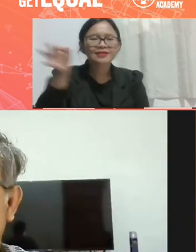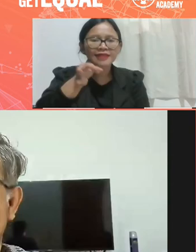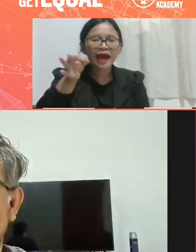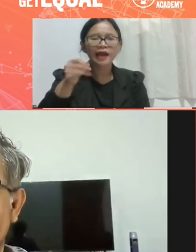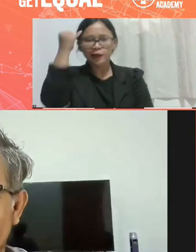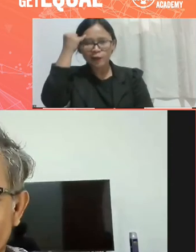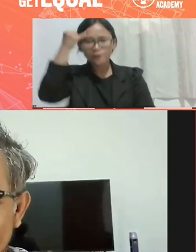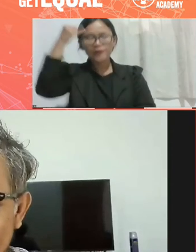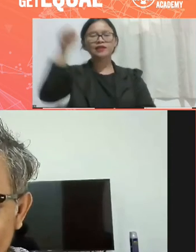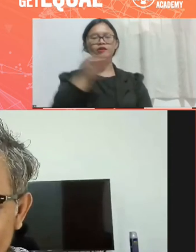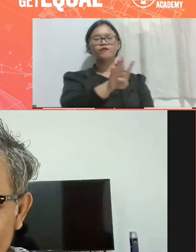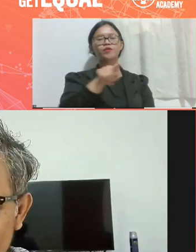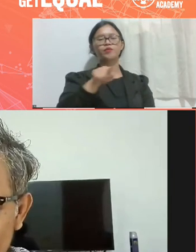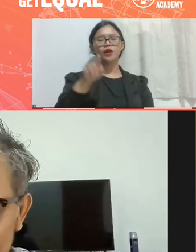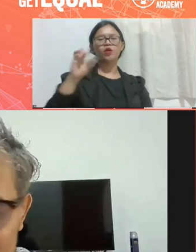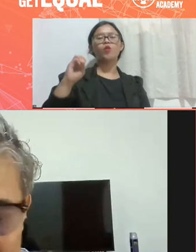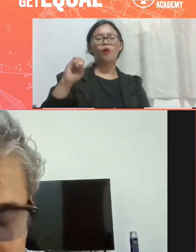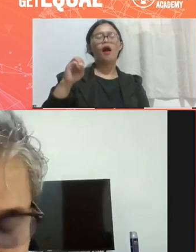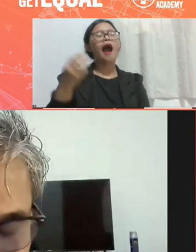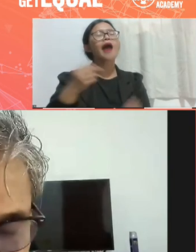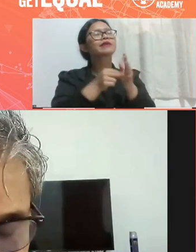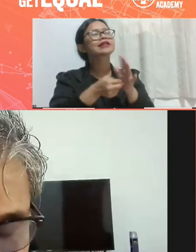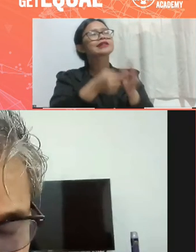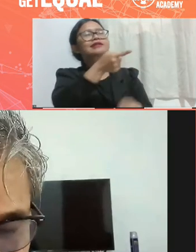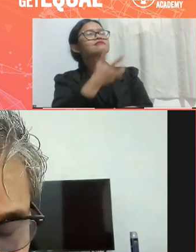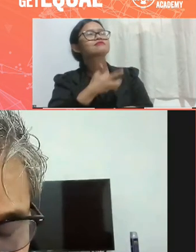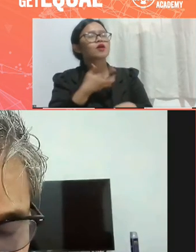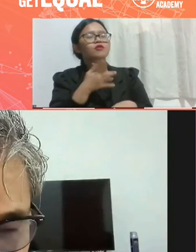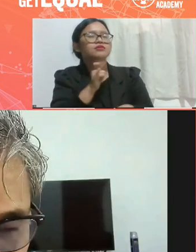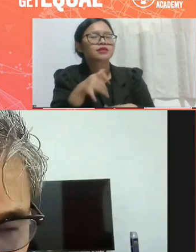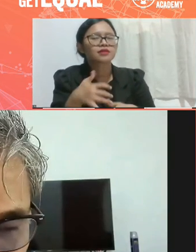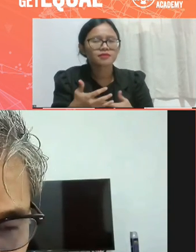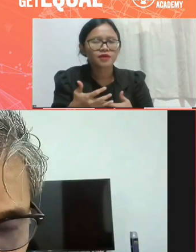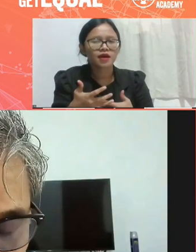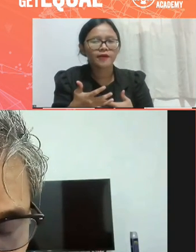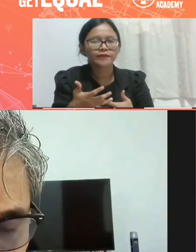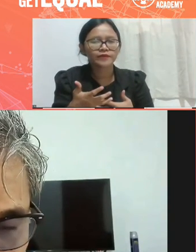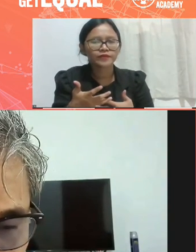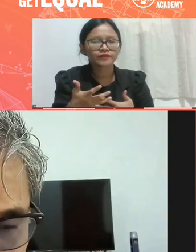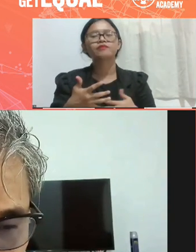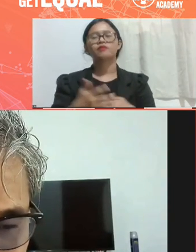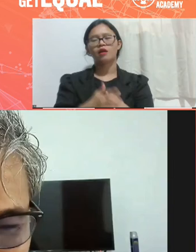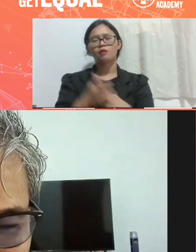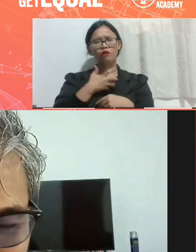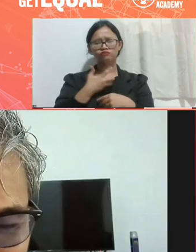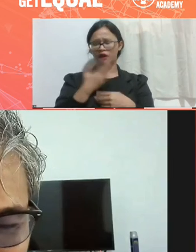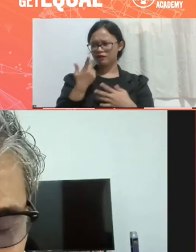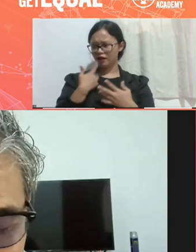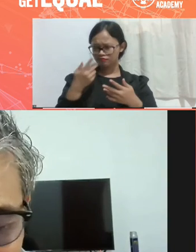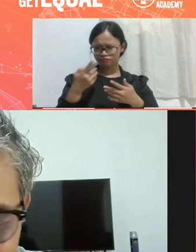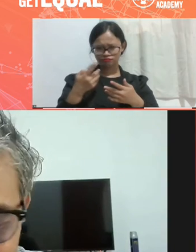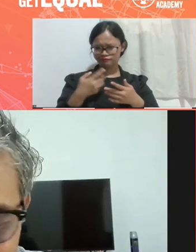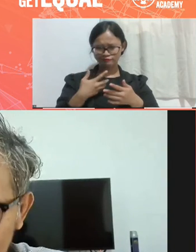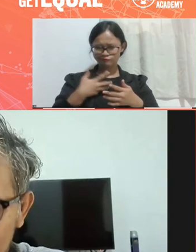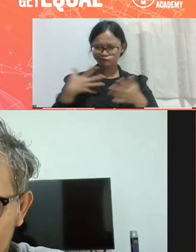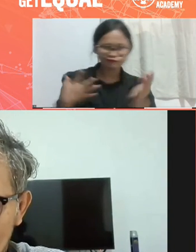Kan? Apa sih yang Mas Budiman ingin lakukan sebetulnya di Inovator? Apa yang ingin Mas Budiman ubah gitu ya? Terobosan apa lagi yang